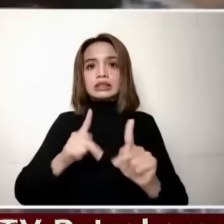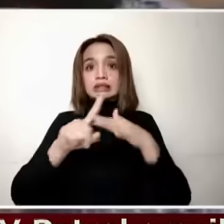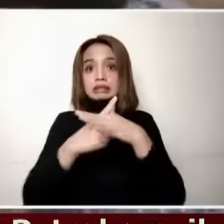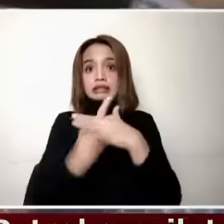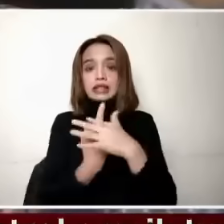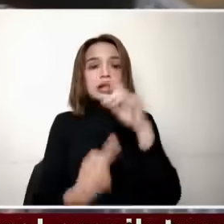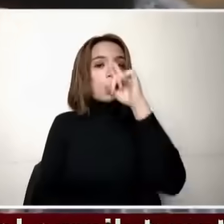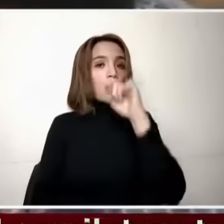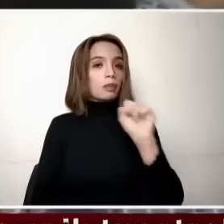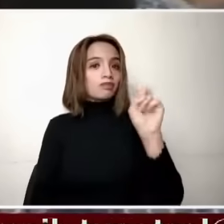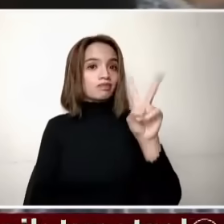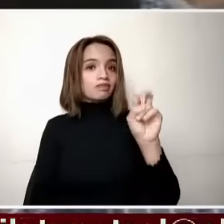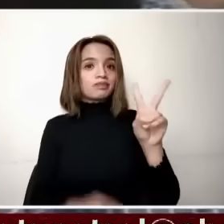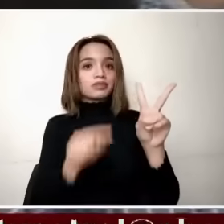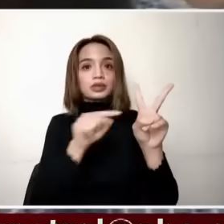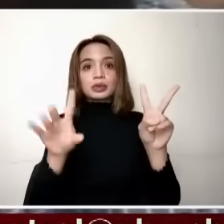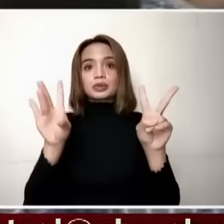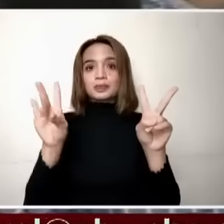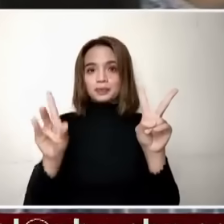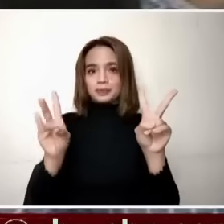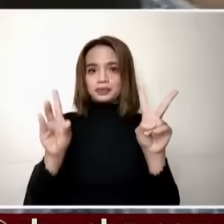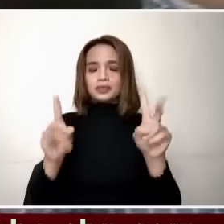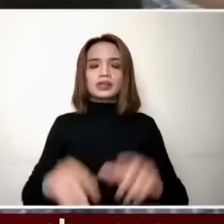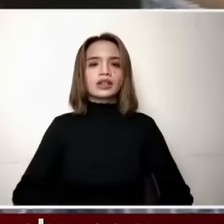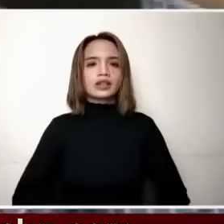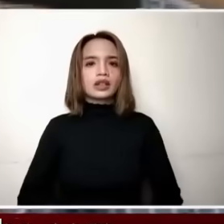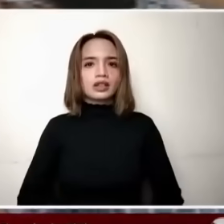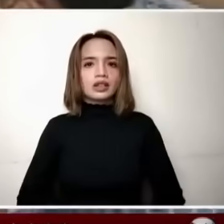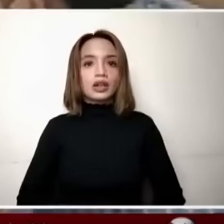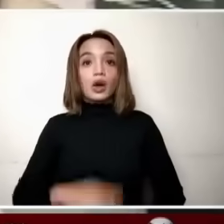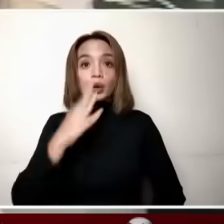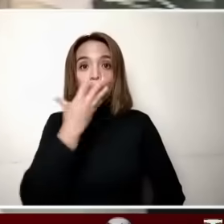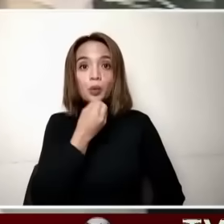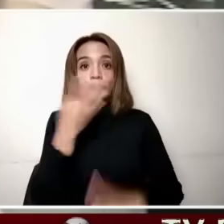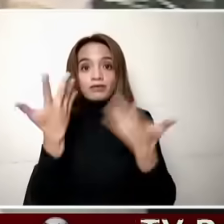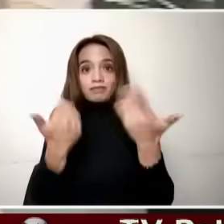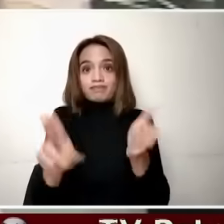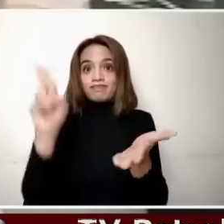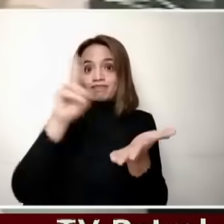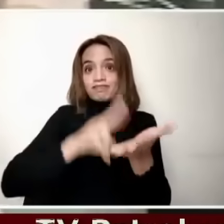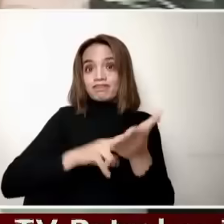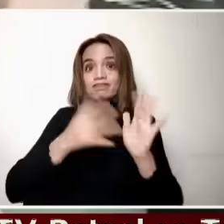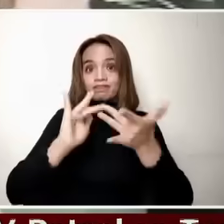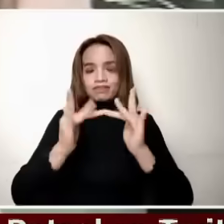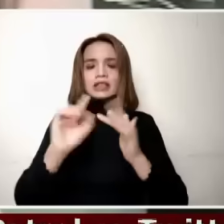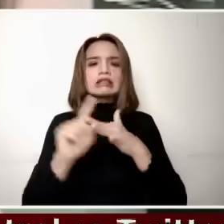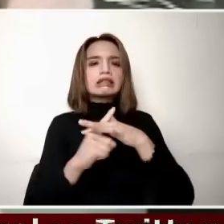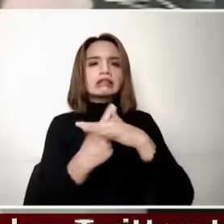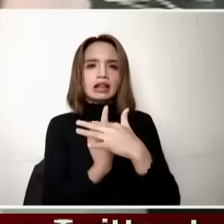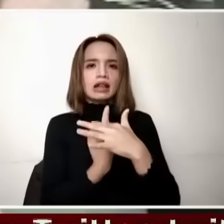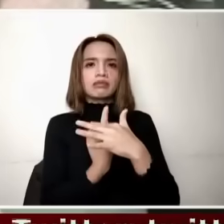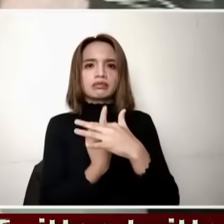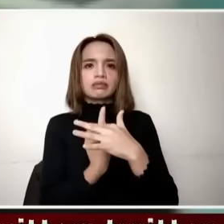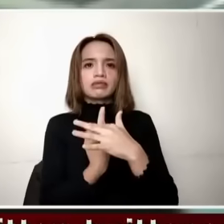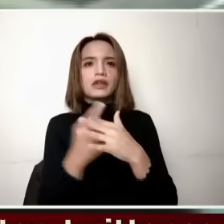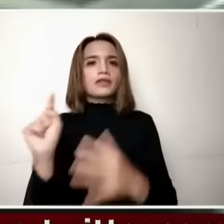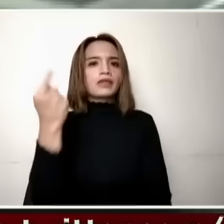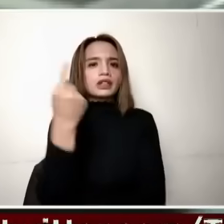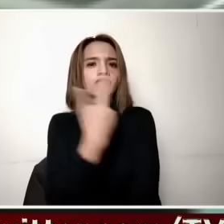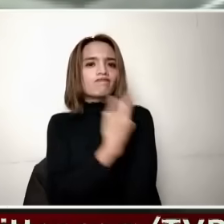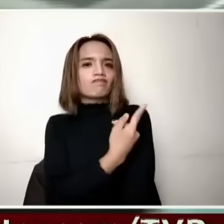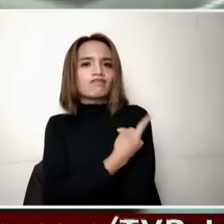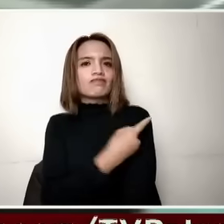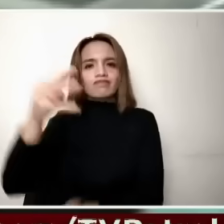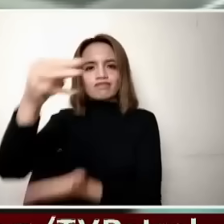17. Mga nagrehistro online din muna ang uunahing bakunahan sa Mandaluyong City, kung saan palalawigin sa tatlong sites